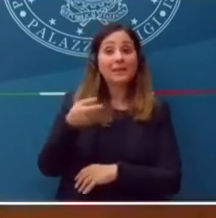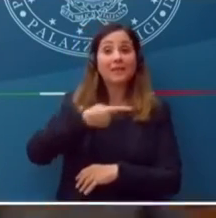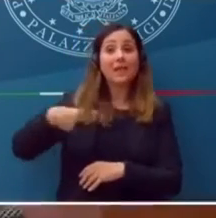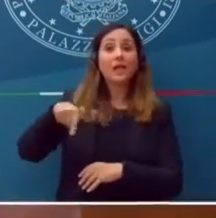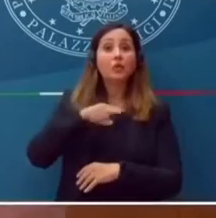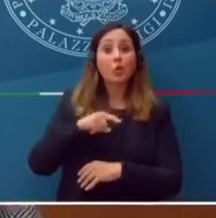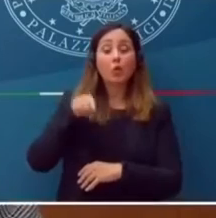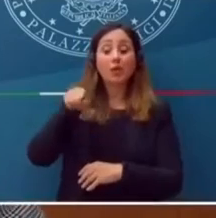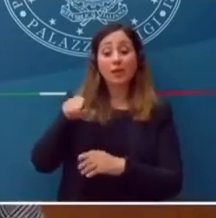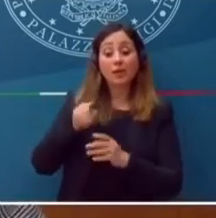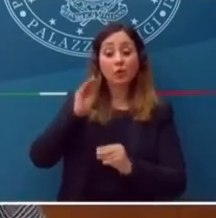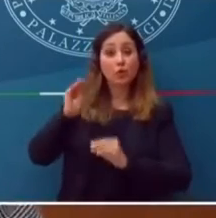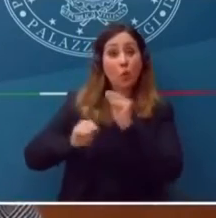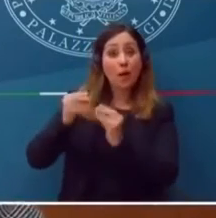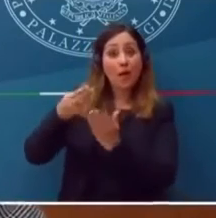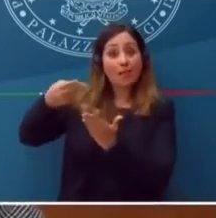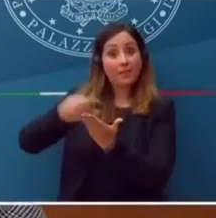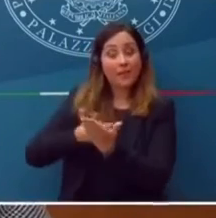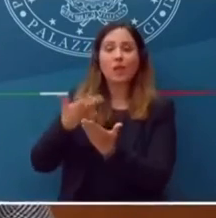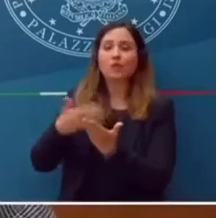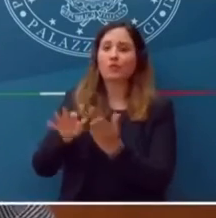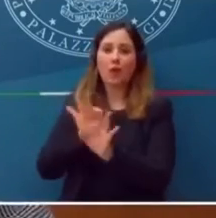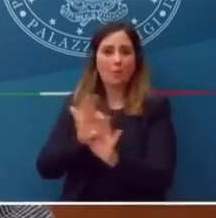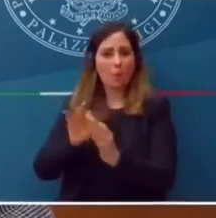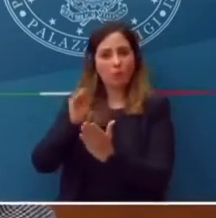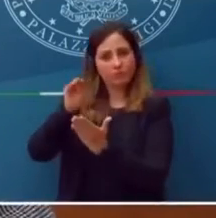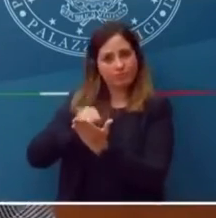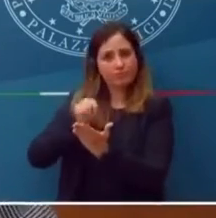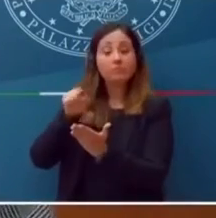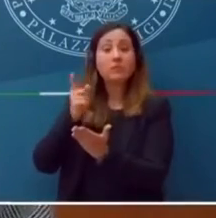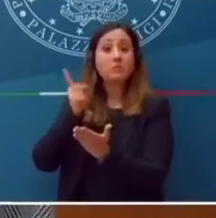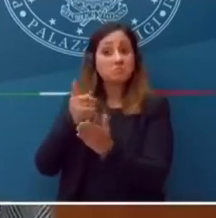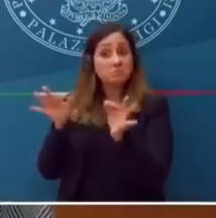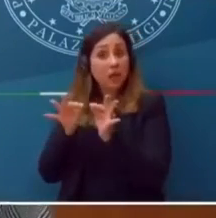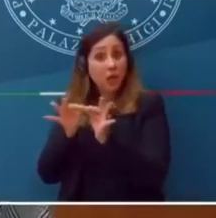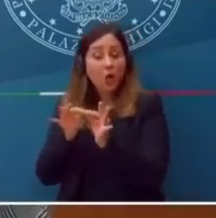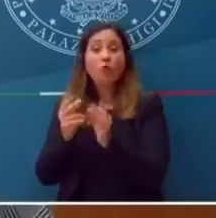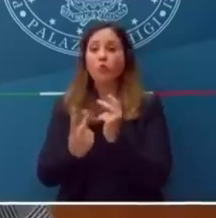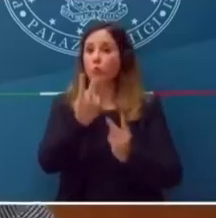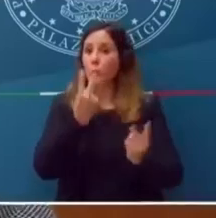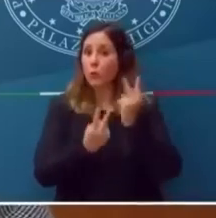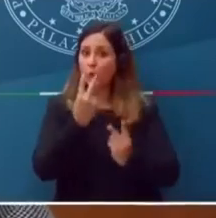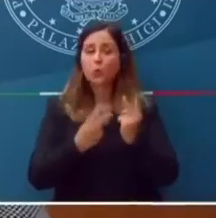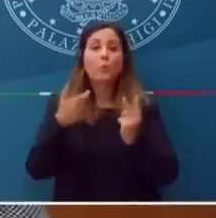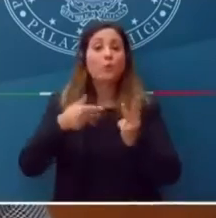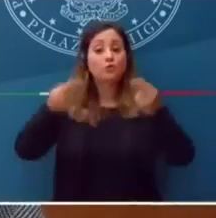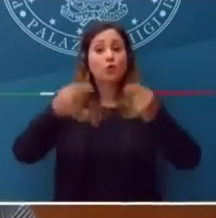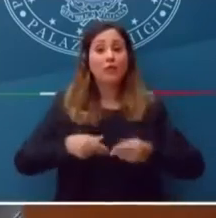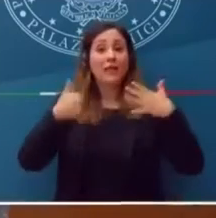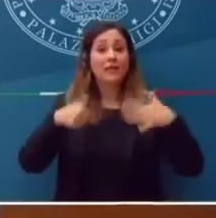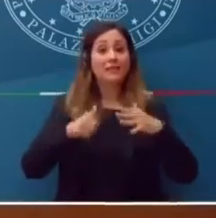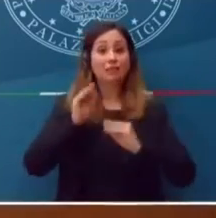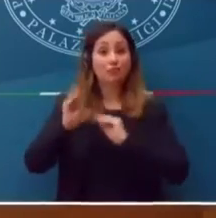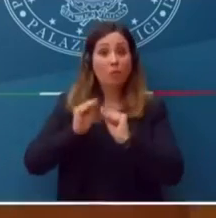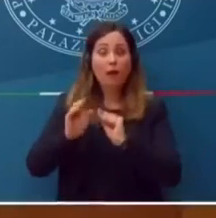Le domande che sono state prenotate, se lei è d'accordo le prenderemo sempre a due perché abbiamo 16 domande e la conferenza stampa